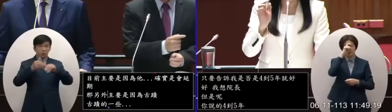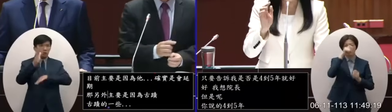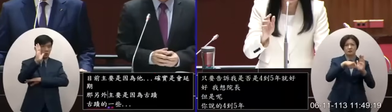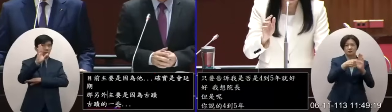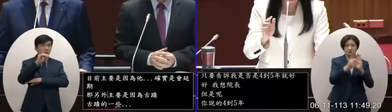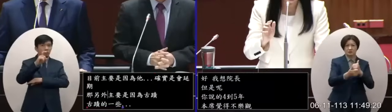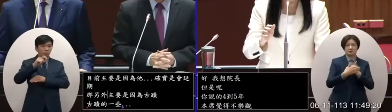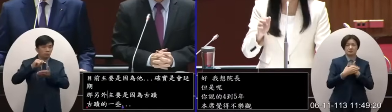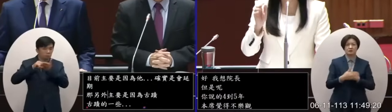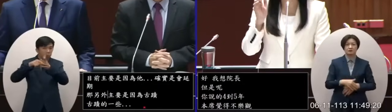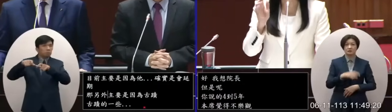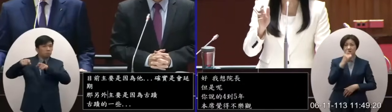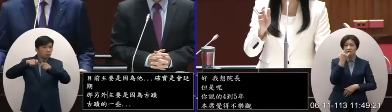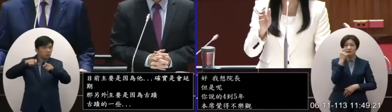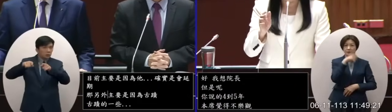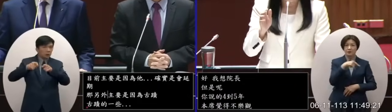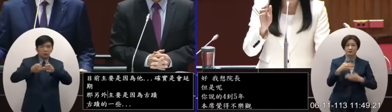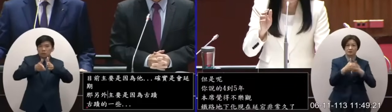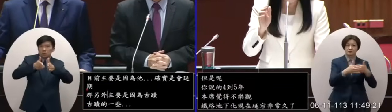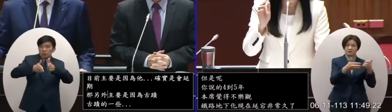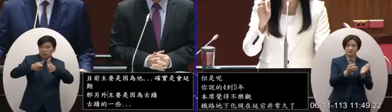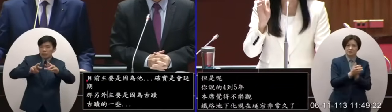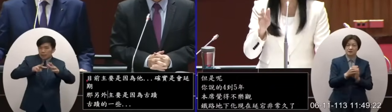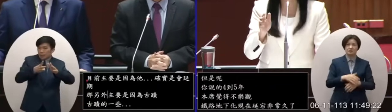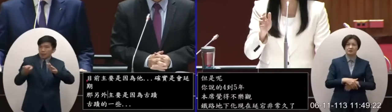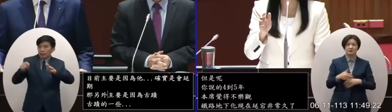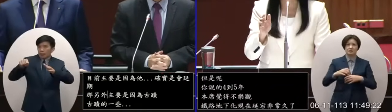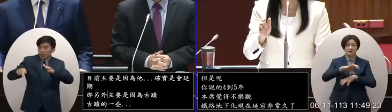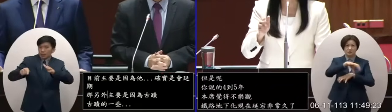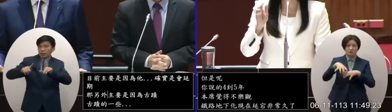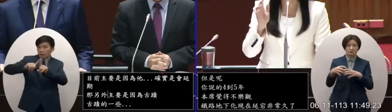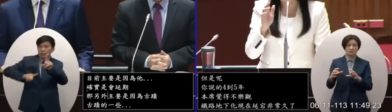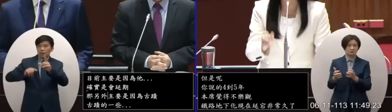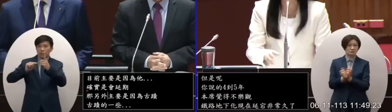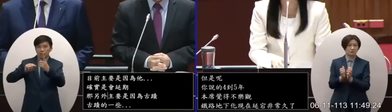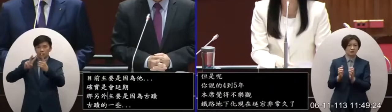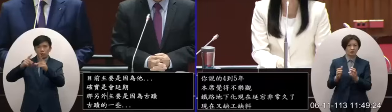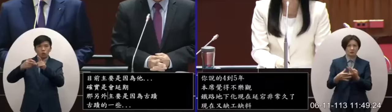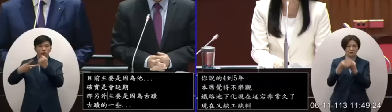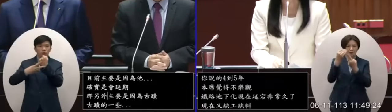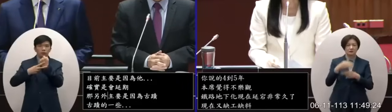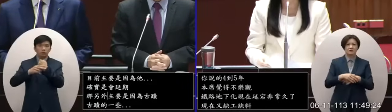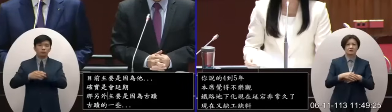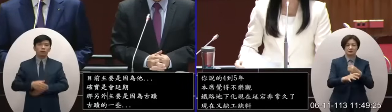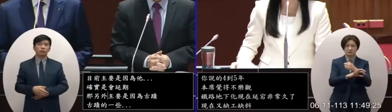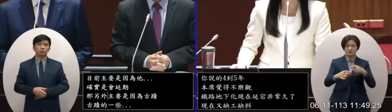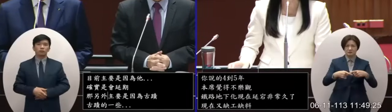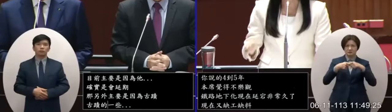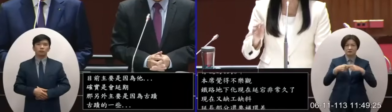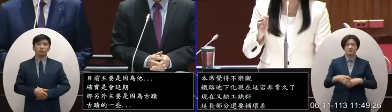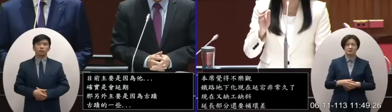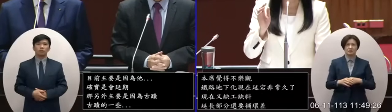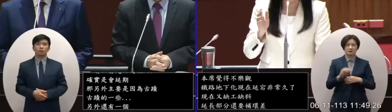哦，我们来整合我们交通部还有我们的这个环境部，我们要加快脚步。这一点本席在这里拜托院长，我们